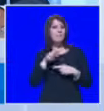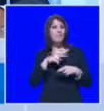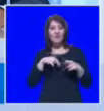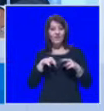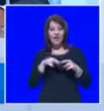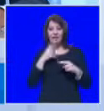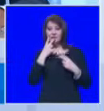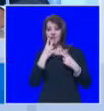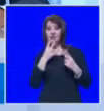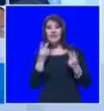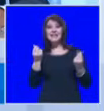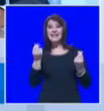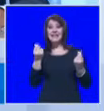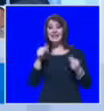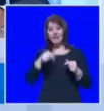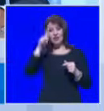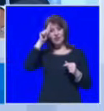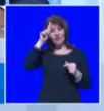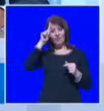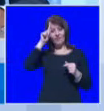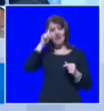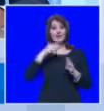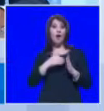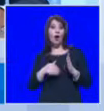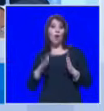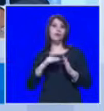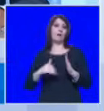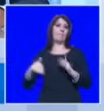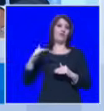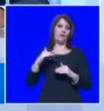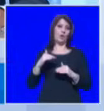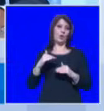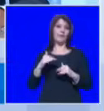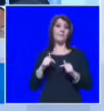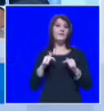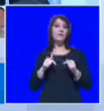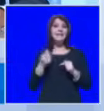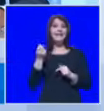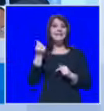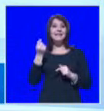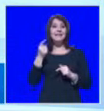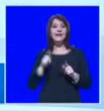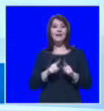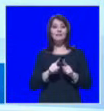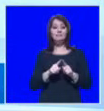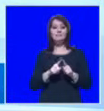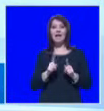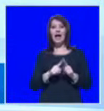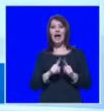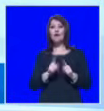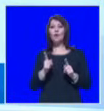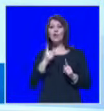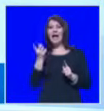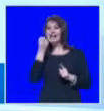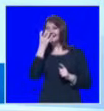проверка, се вижда, че цените в София днес са дори доста по-високи. Понастоящем това са цени дори на зелено в добрите квартали